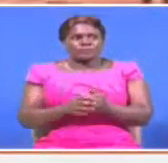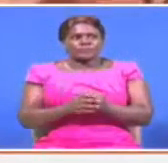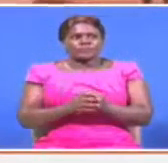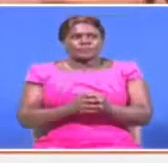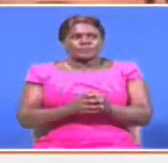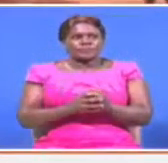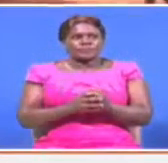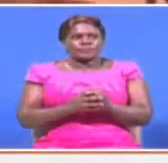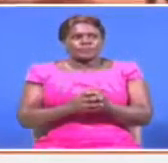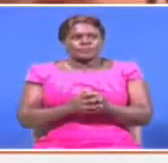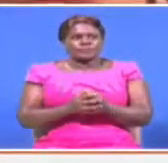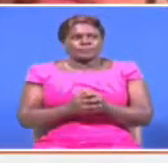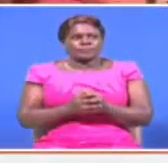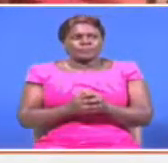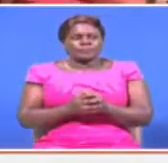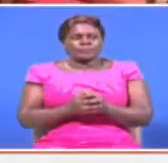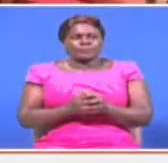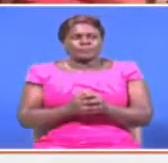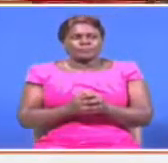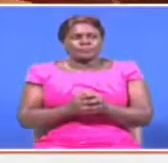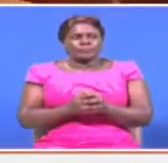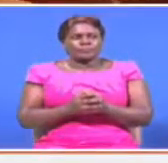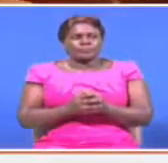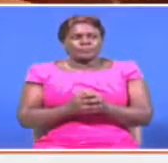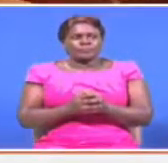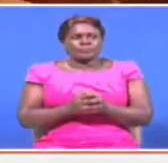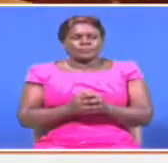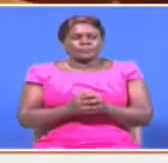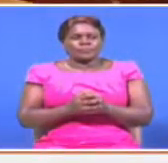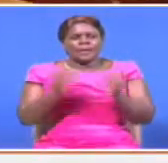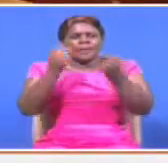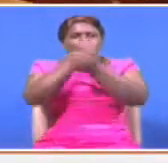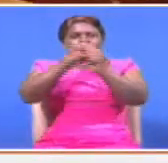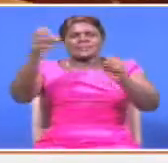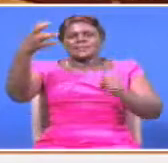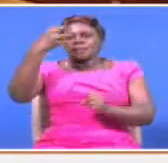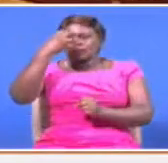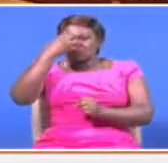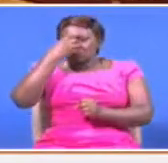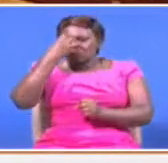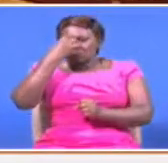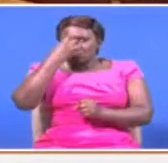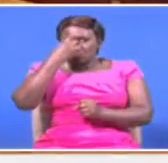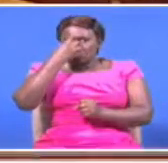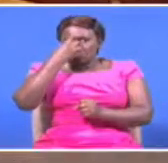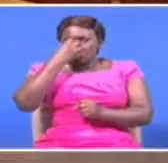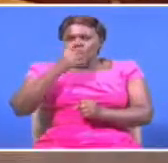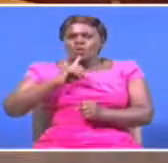Beldin Waliaula, KTN News. Rais William Ruto ameelekeza wizara ya